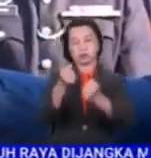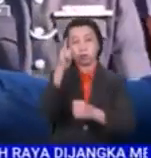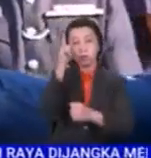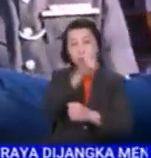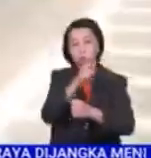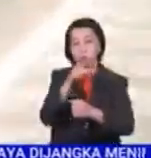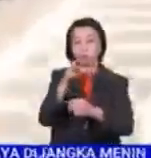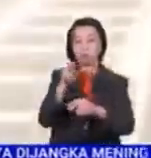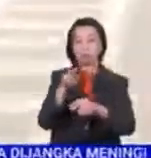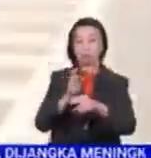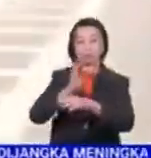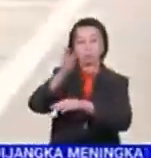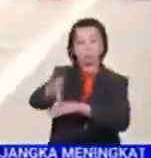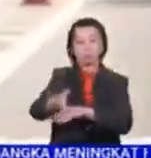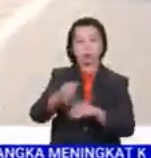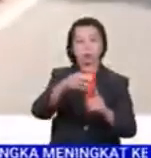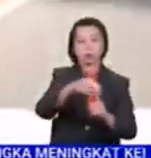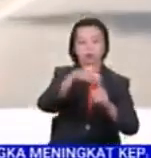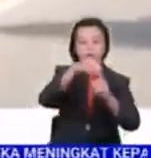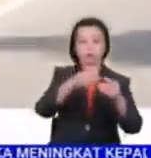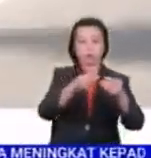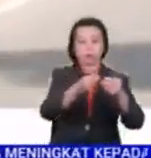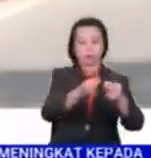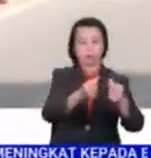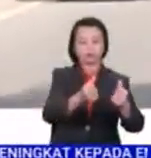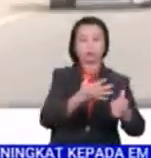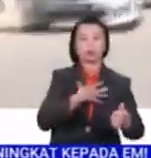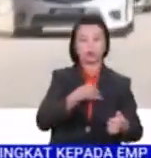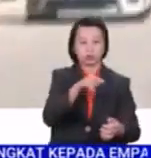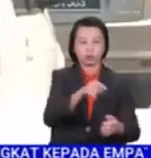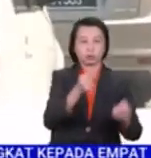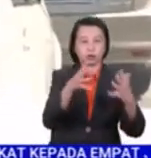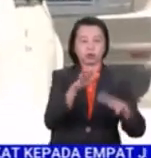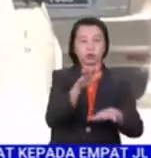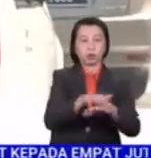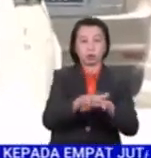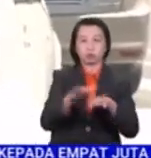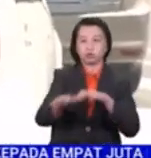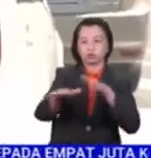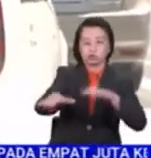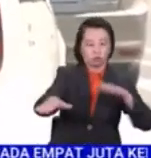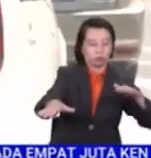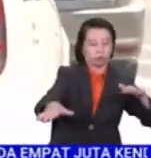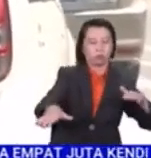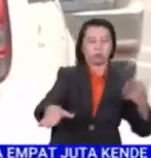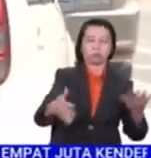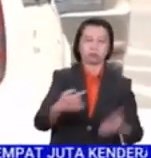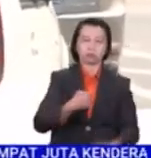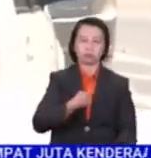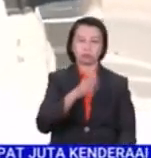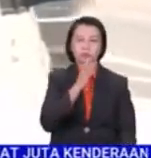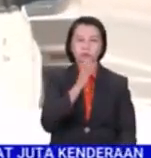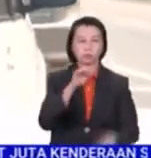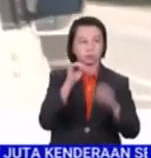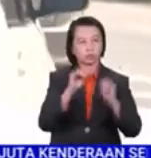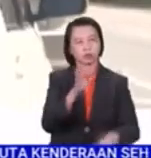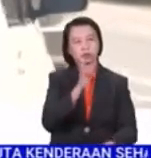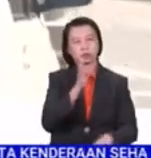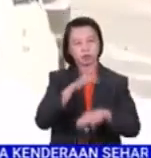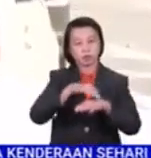agak ke Taruhlah terutama lalu Andi Pasir Putih saya boleh eh katakan bahwa lebih